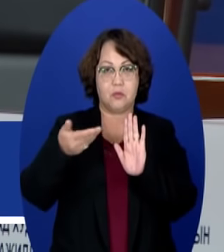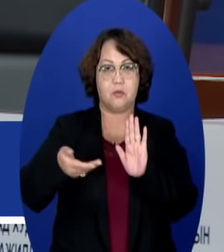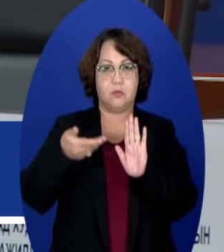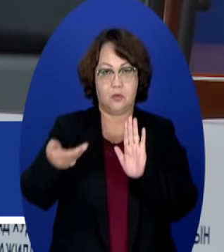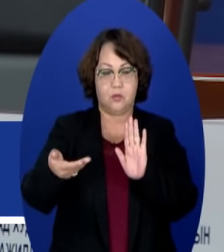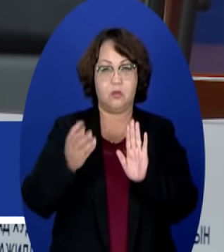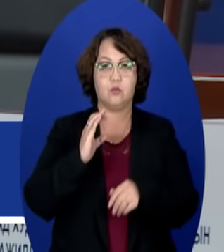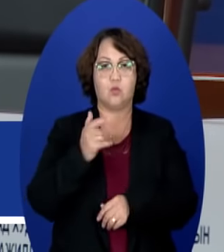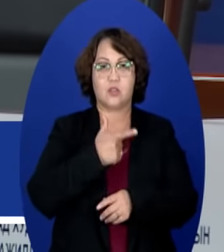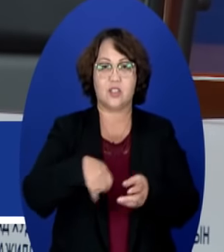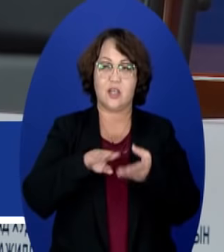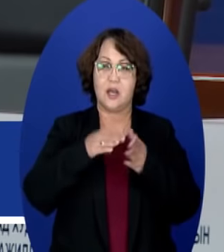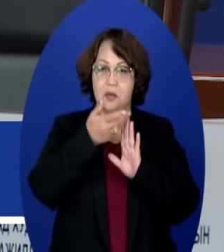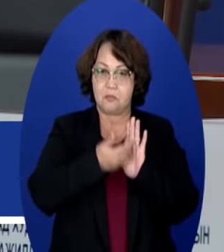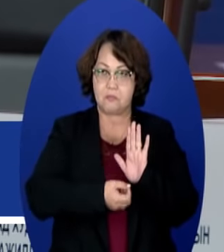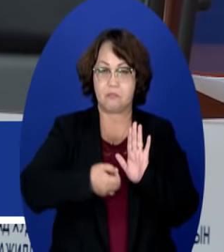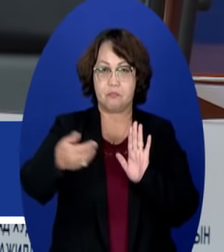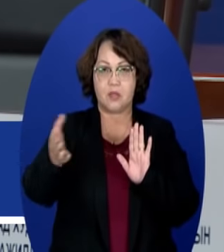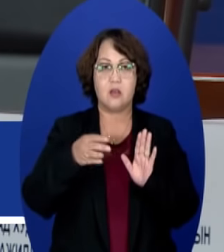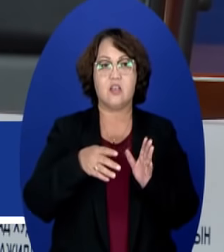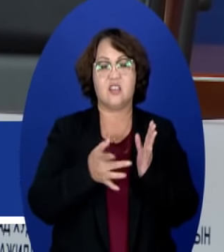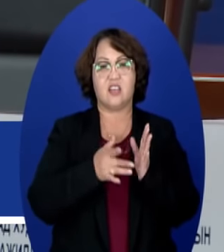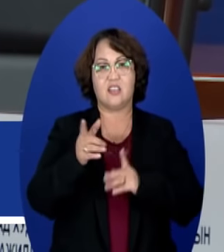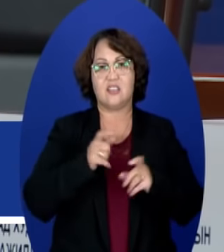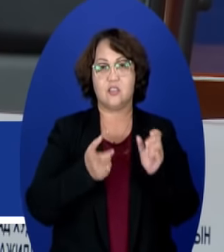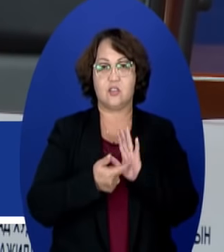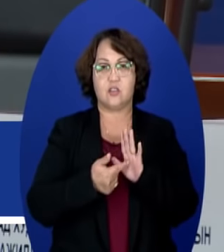сурталчлах, тээзүү боловсруулах, хэрэгжүүлэх